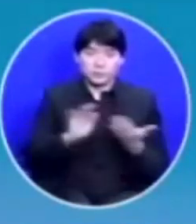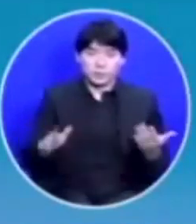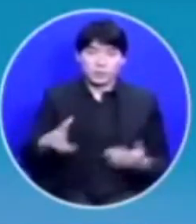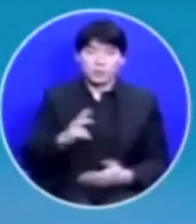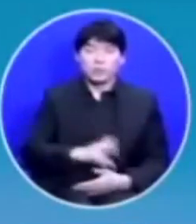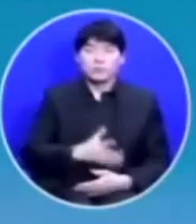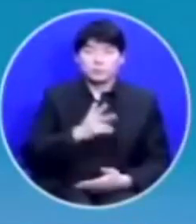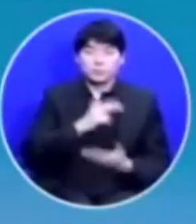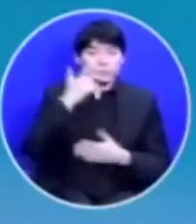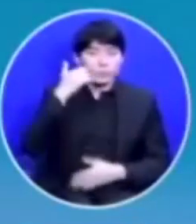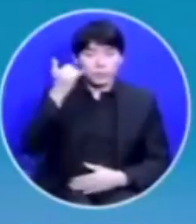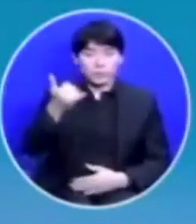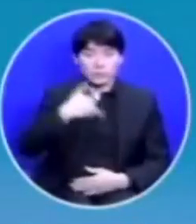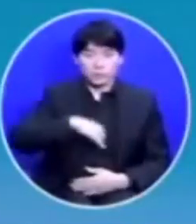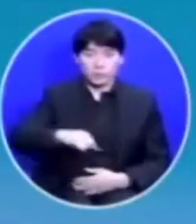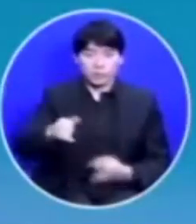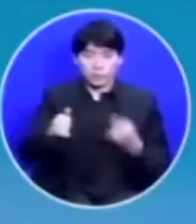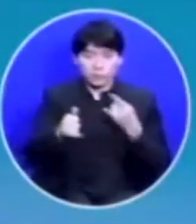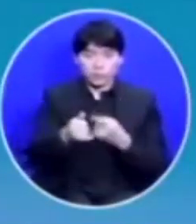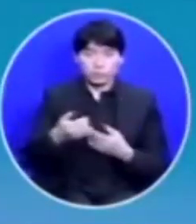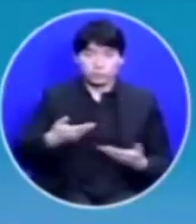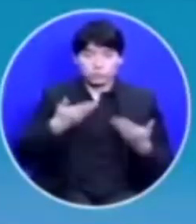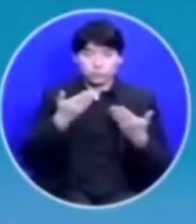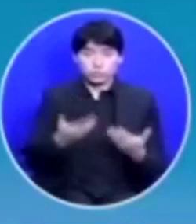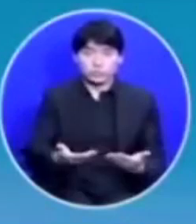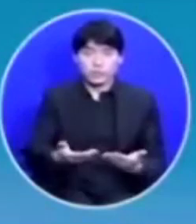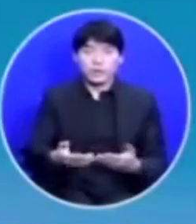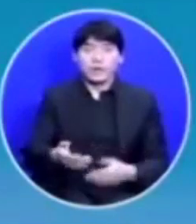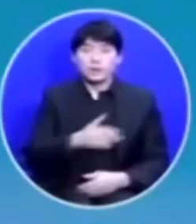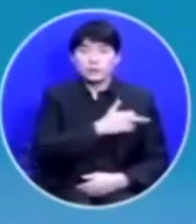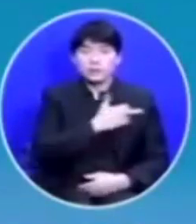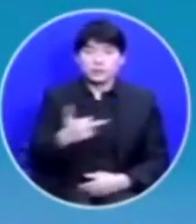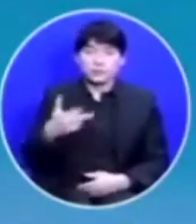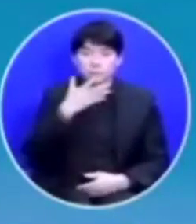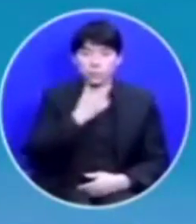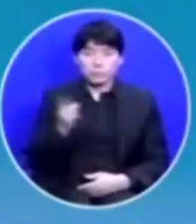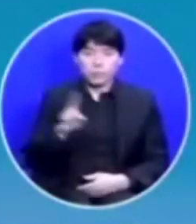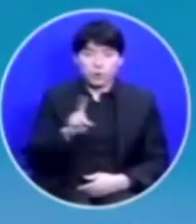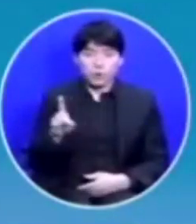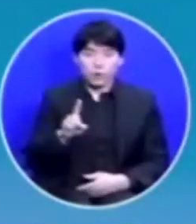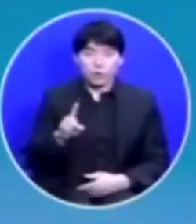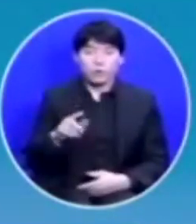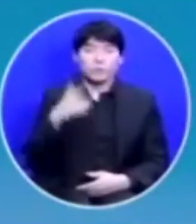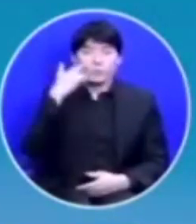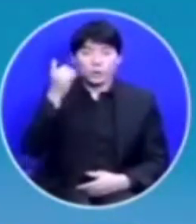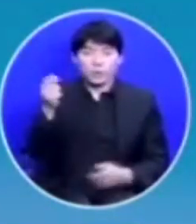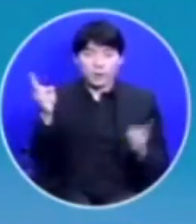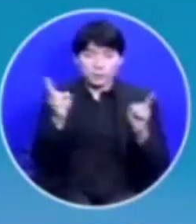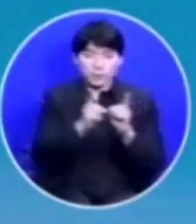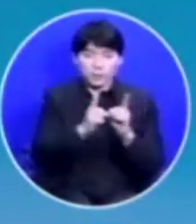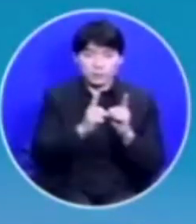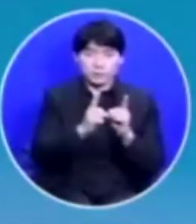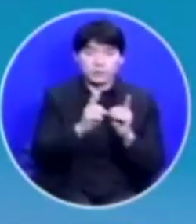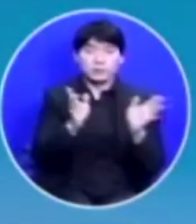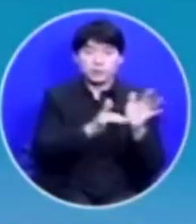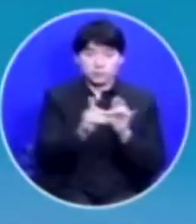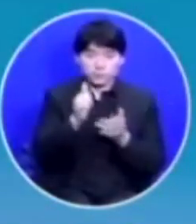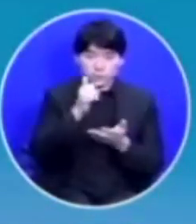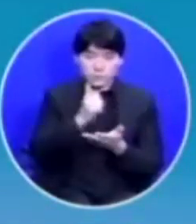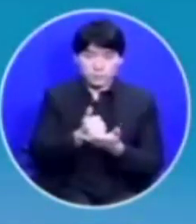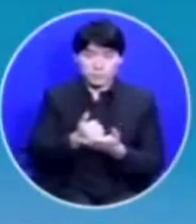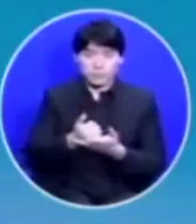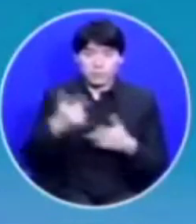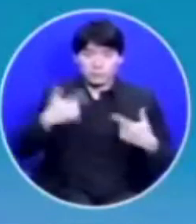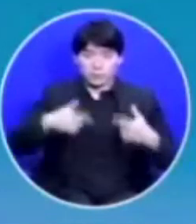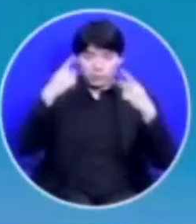큰 축복은 지금 부모가 만난 그 예수님 항상 바라보는 그 예수님